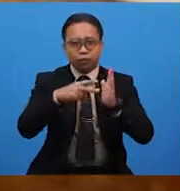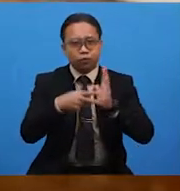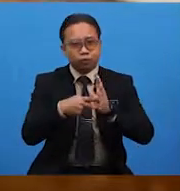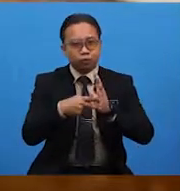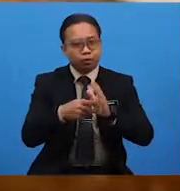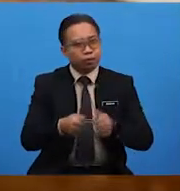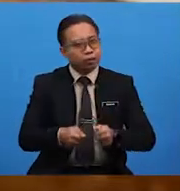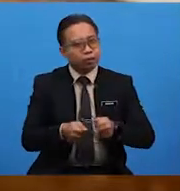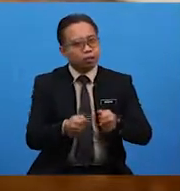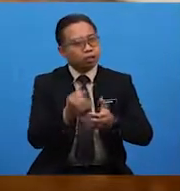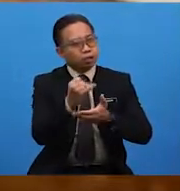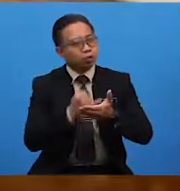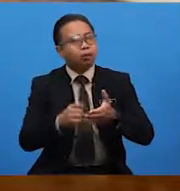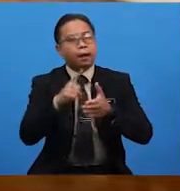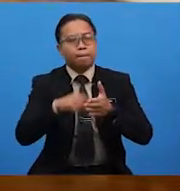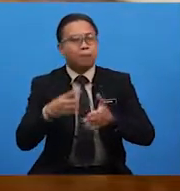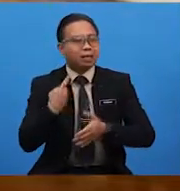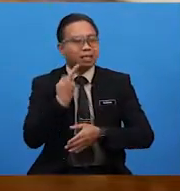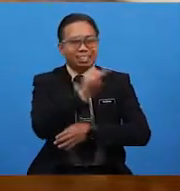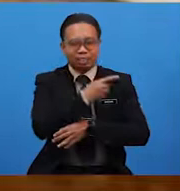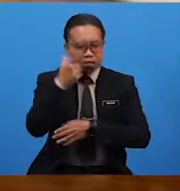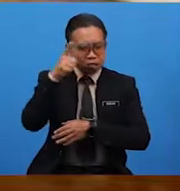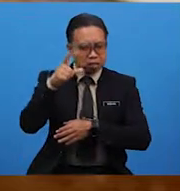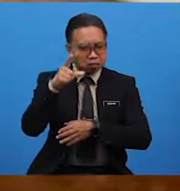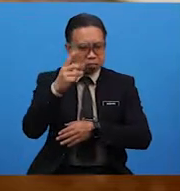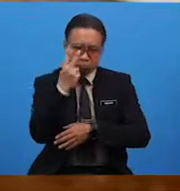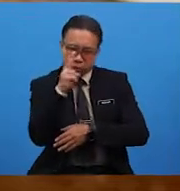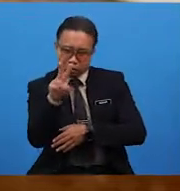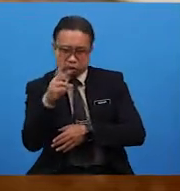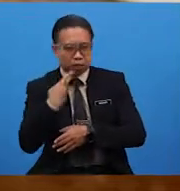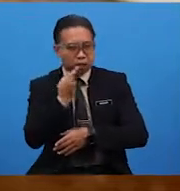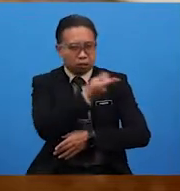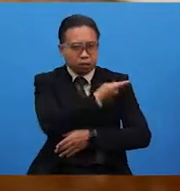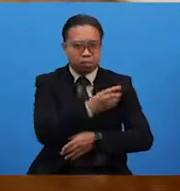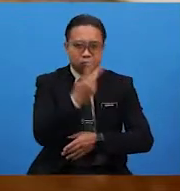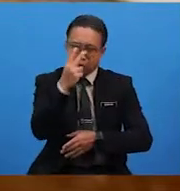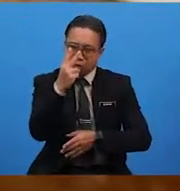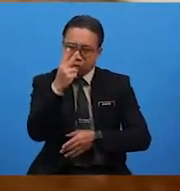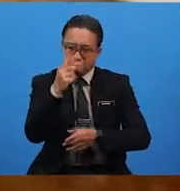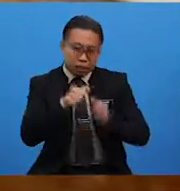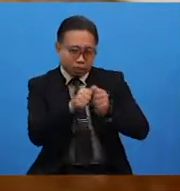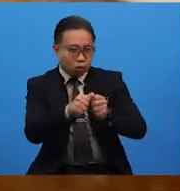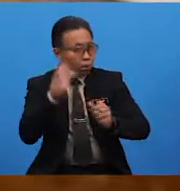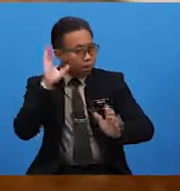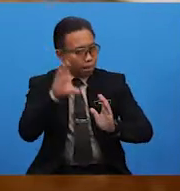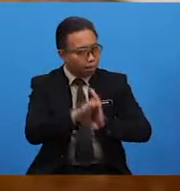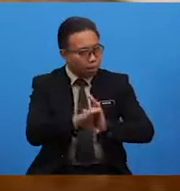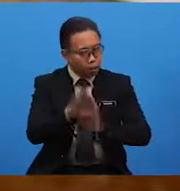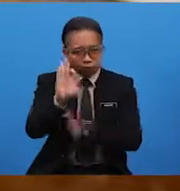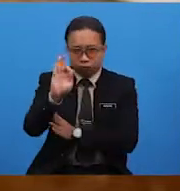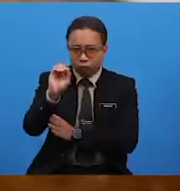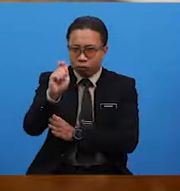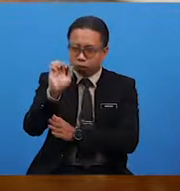aliran yang melukis seperti apa yang kita lihat di depan mata atau seperti gambar foto Iya betul Wan kalau negatif misalnya